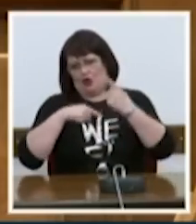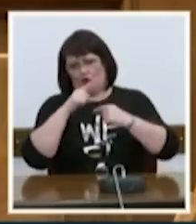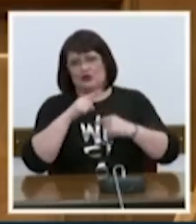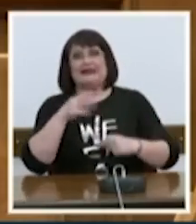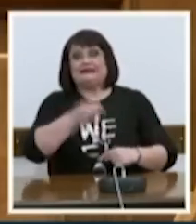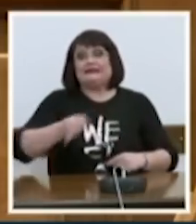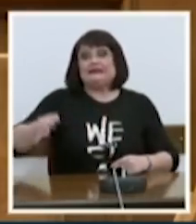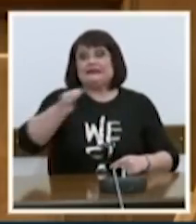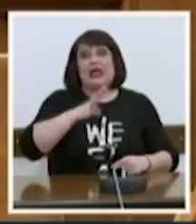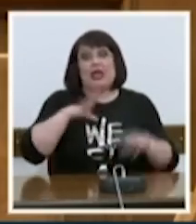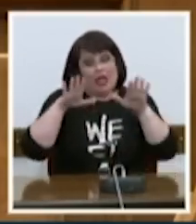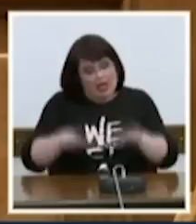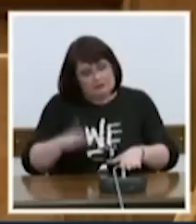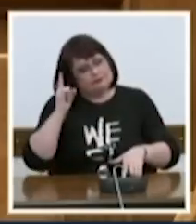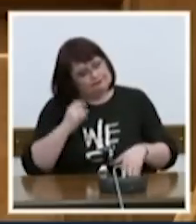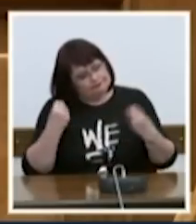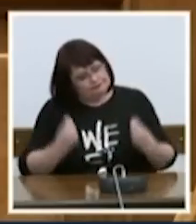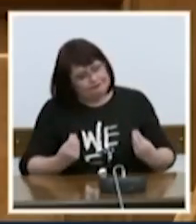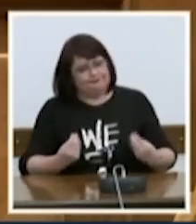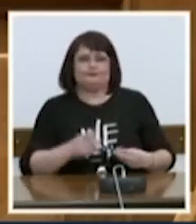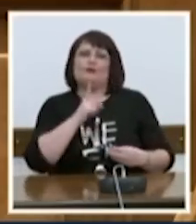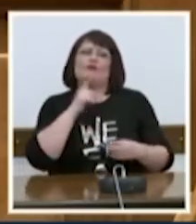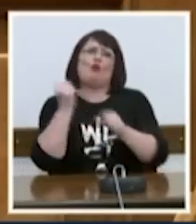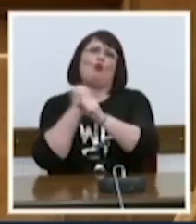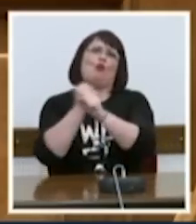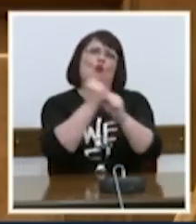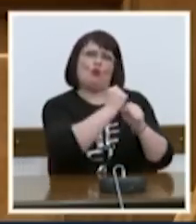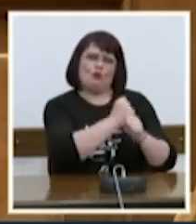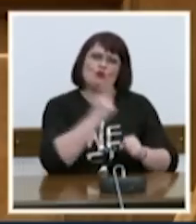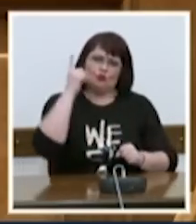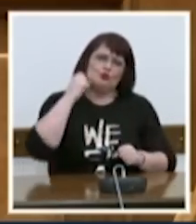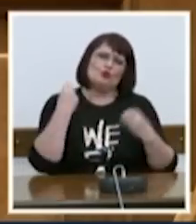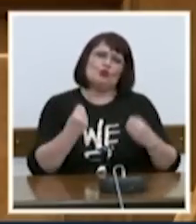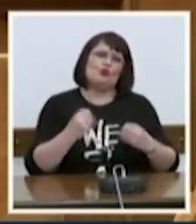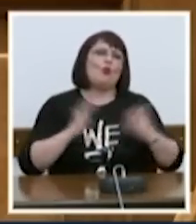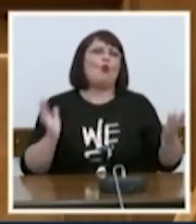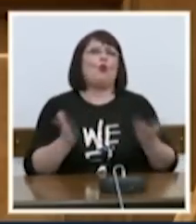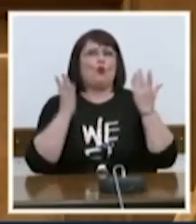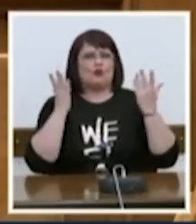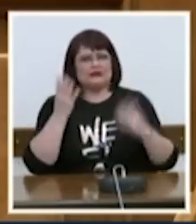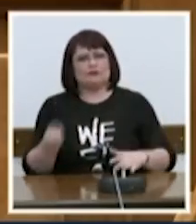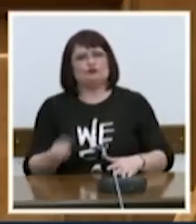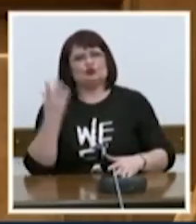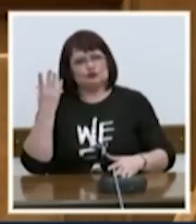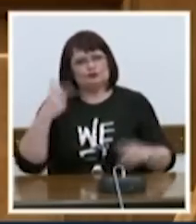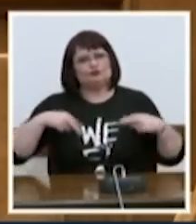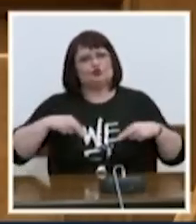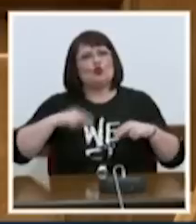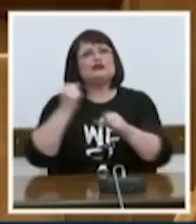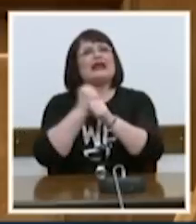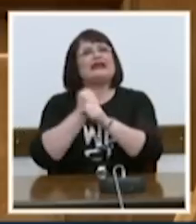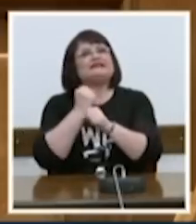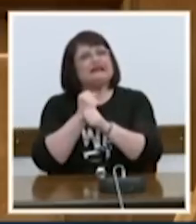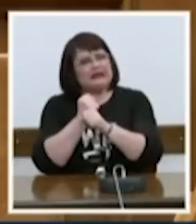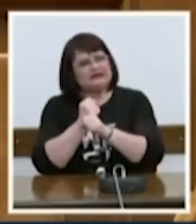μας. Όπως και οι εργαζόμενοι γνωρίζουν πολύ καλά πως όταν ο νέος Υπουργός Εργασίας